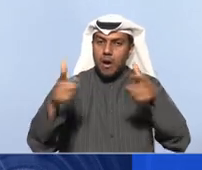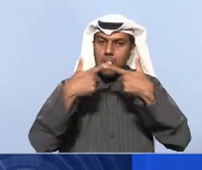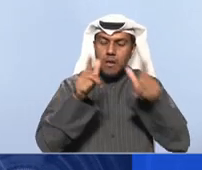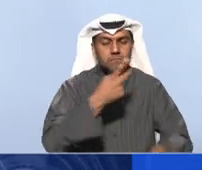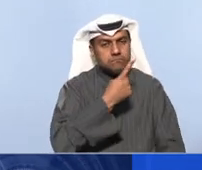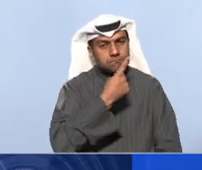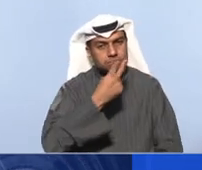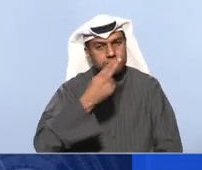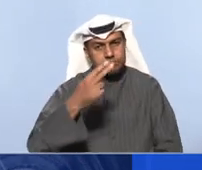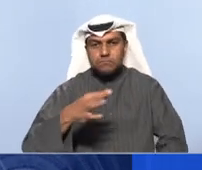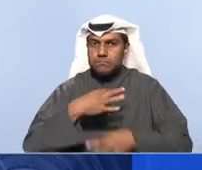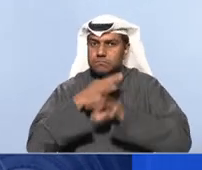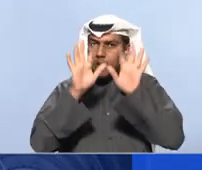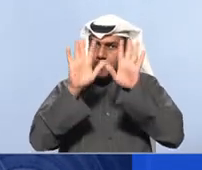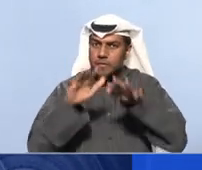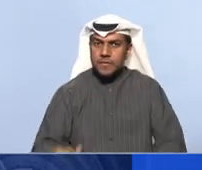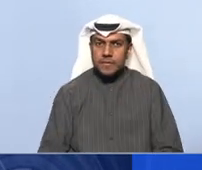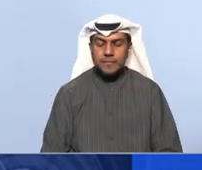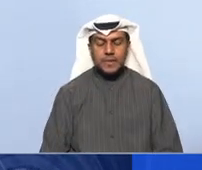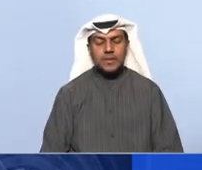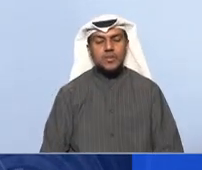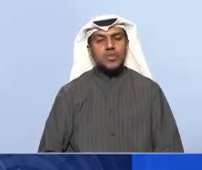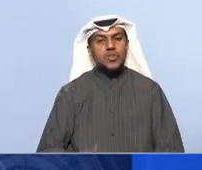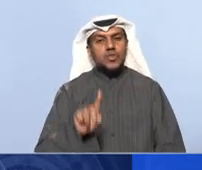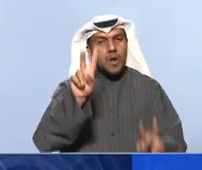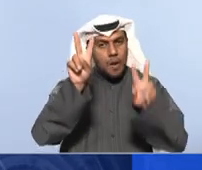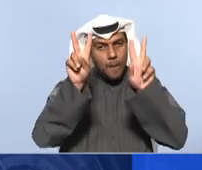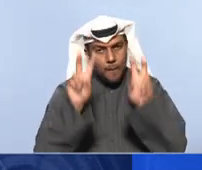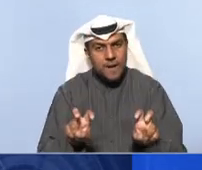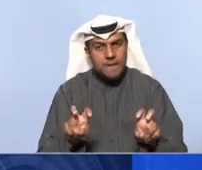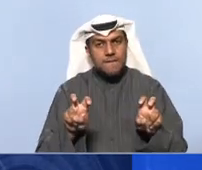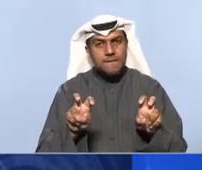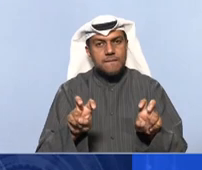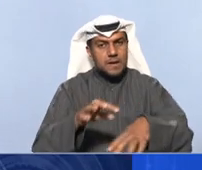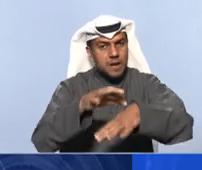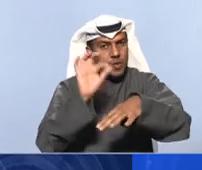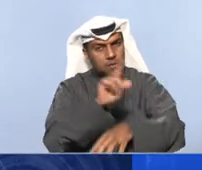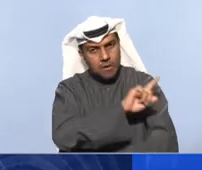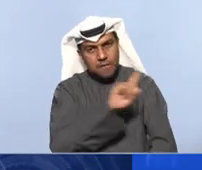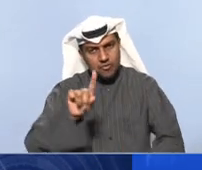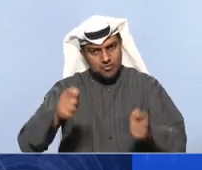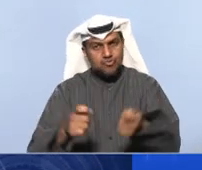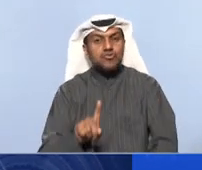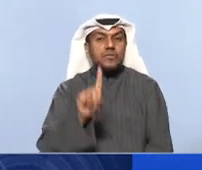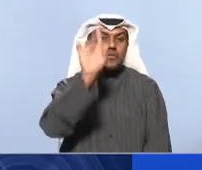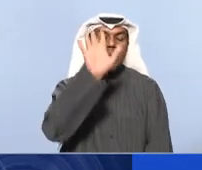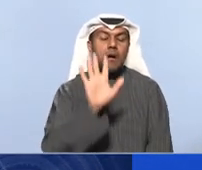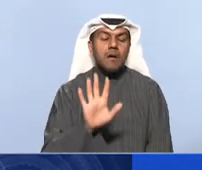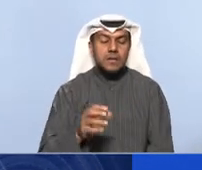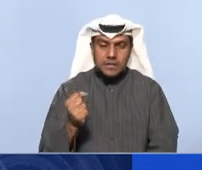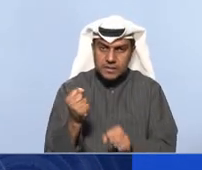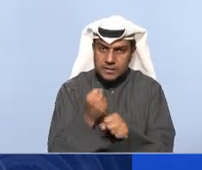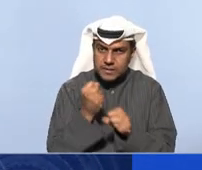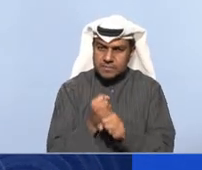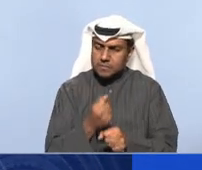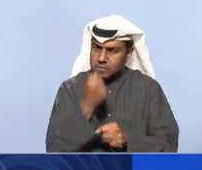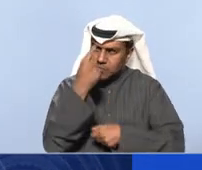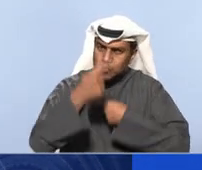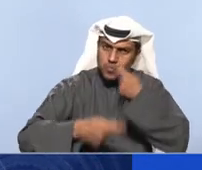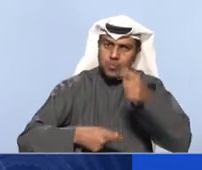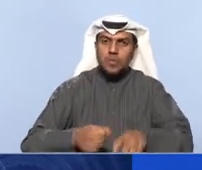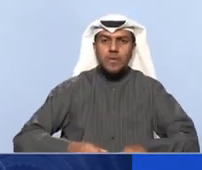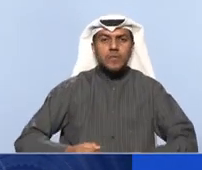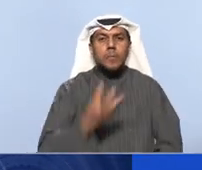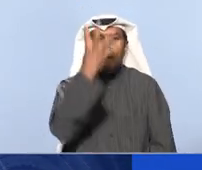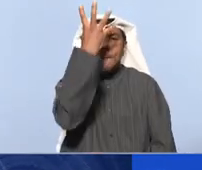أن أشيد بدور إخواننا في منع العدوى ودورهم في إحكام السيطرة على انتشار هذا الفيروس. أود أن